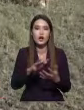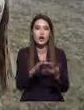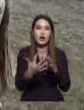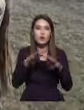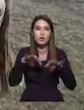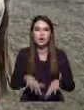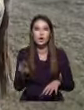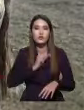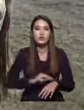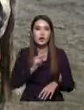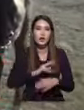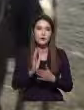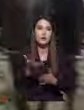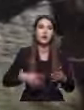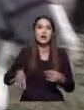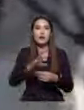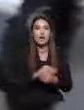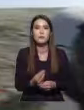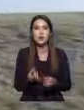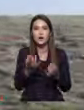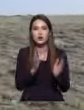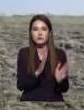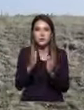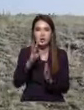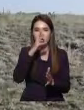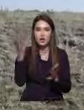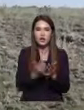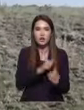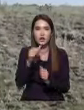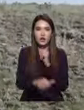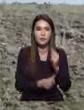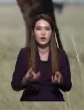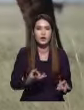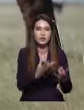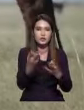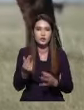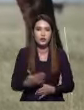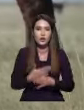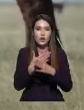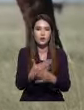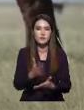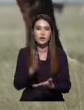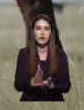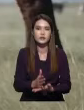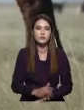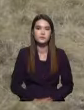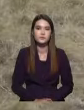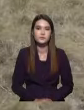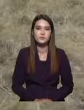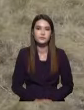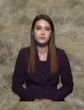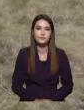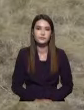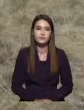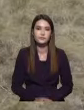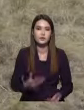жұмыс істейді. Олардың барлығына тұрақты жалақы мен материалдық көмек көрсетеді. айлық. Вахлы, жемшуіміз қыстық